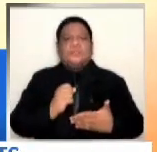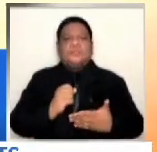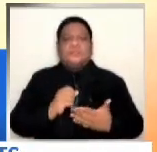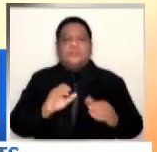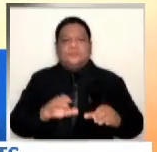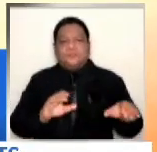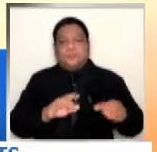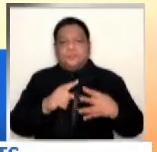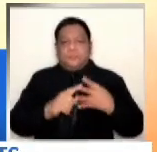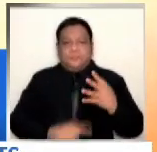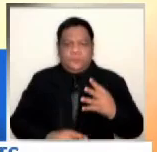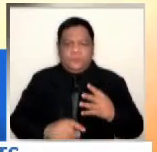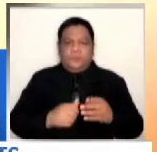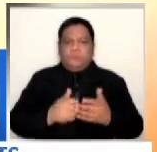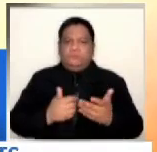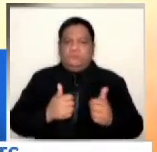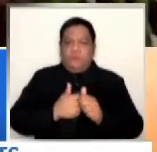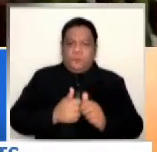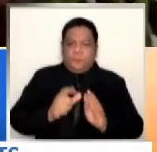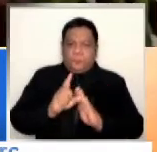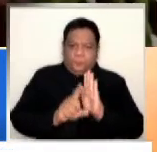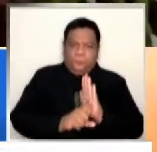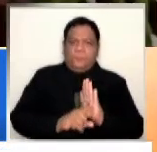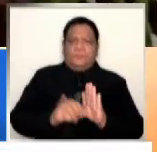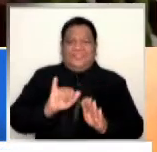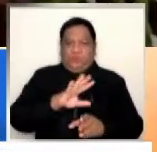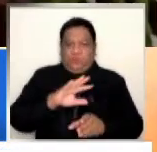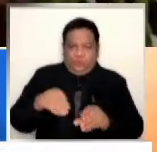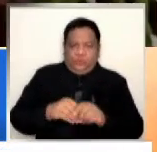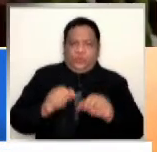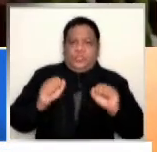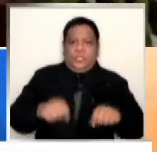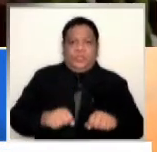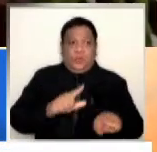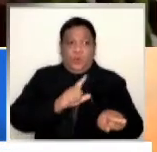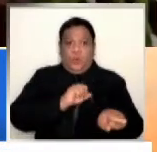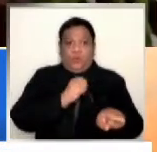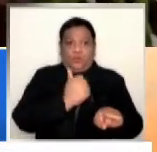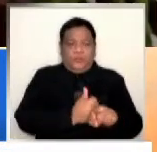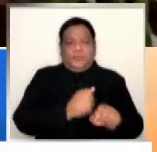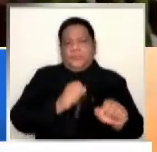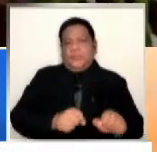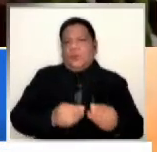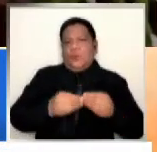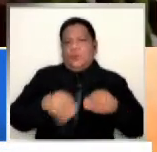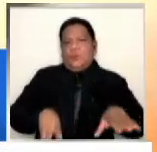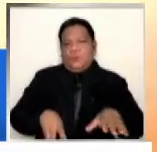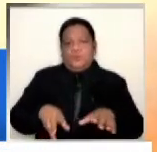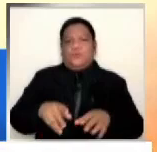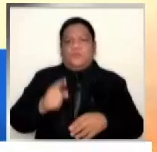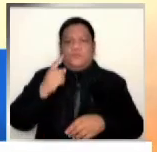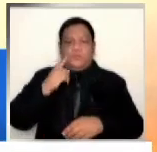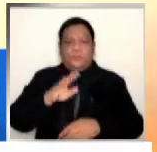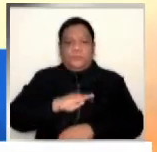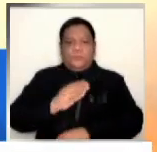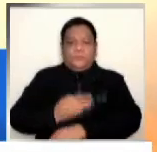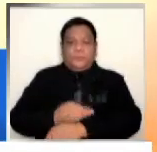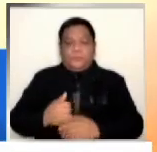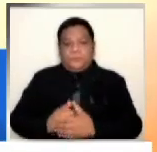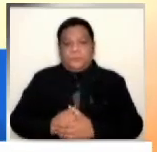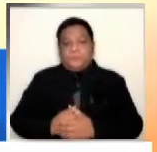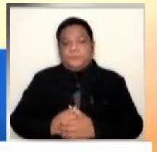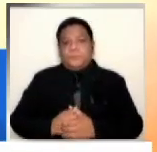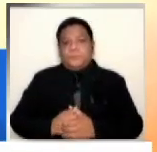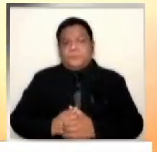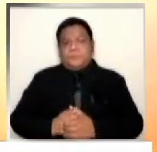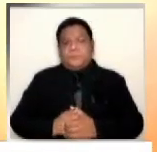law. At ito nga isang ground para mawalan ng parental custody ang isang magulang. Tapos itong for sale post na ito, attorney,